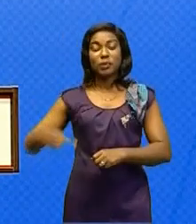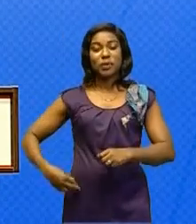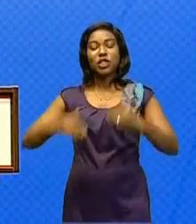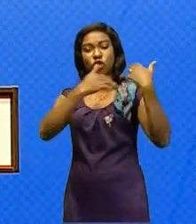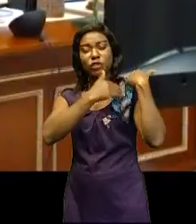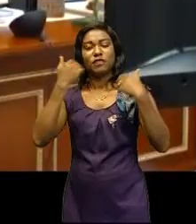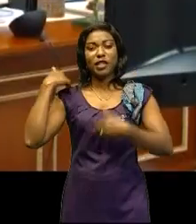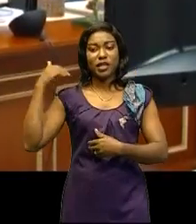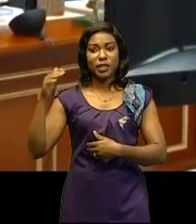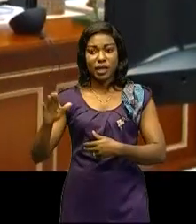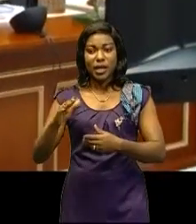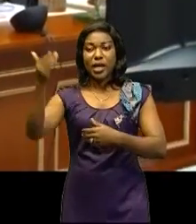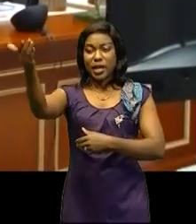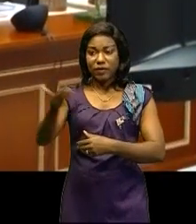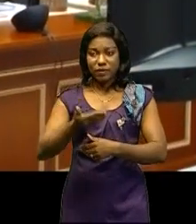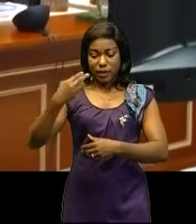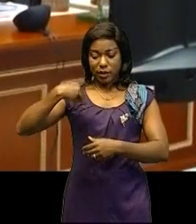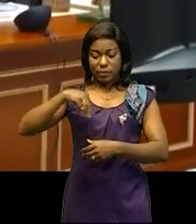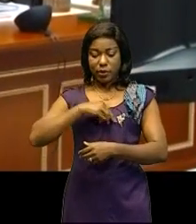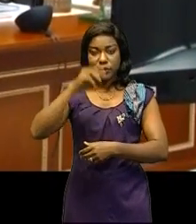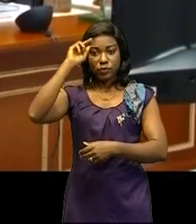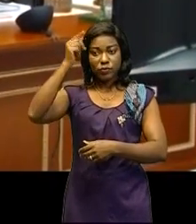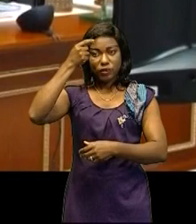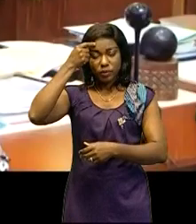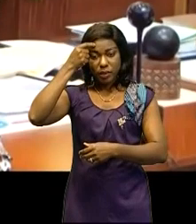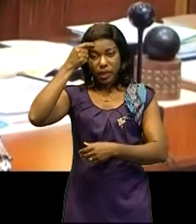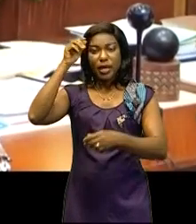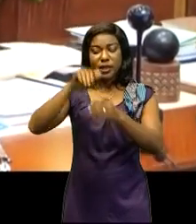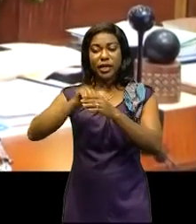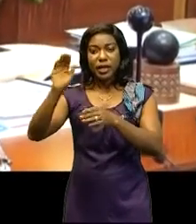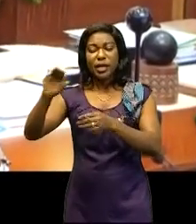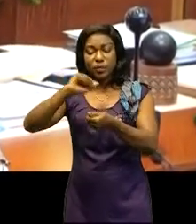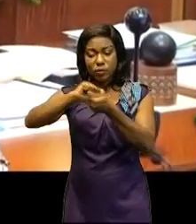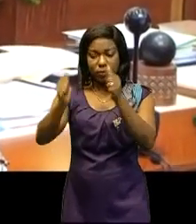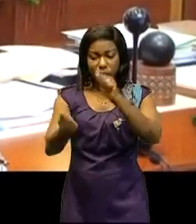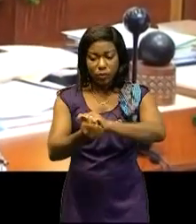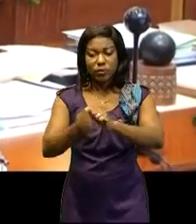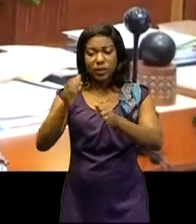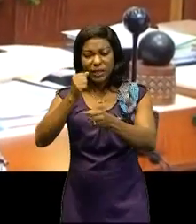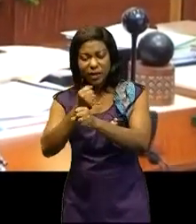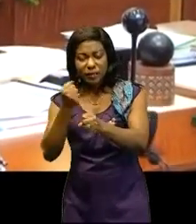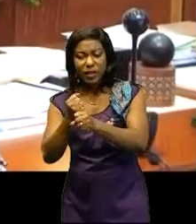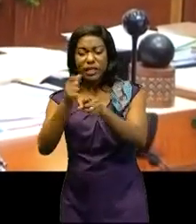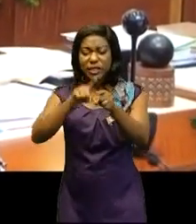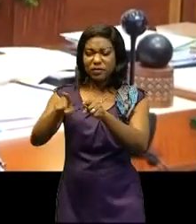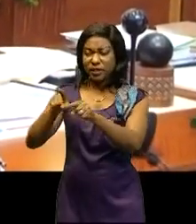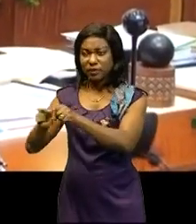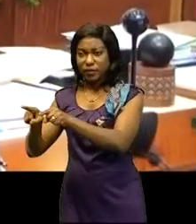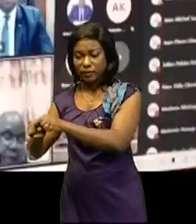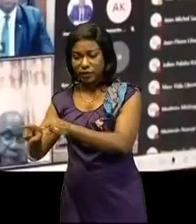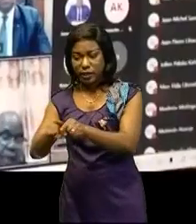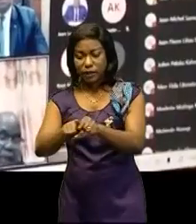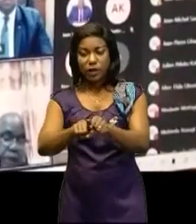l'État, a invité les membres du gouvernement dans leurs prérogatives et attributions respectives